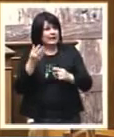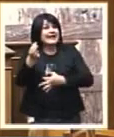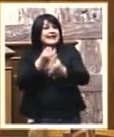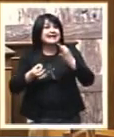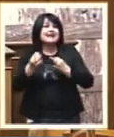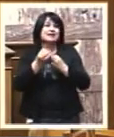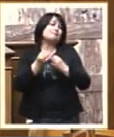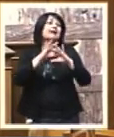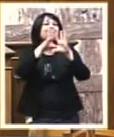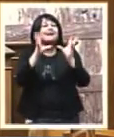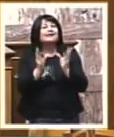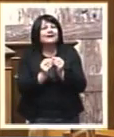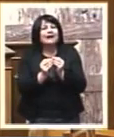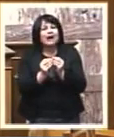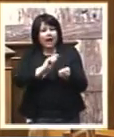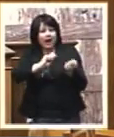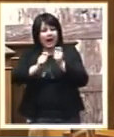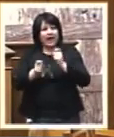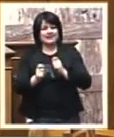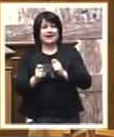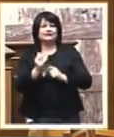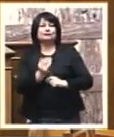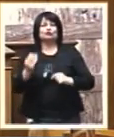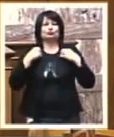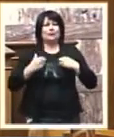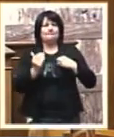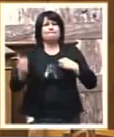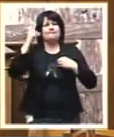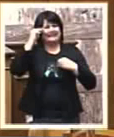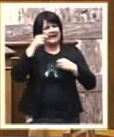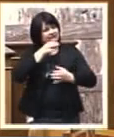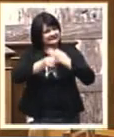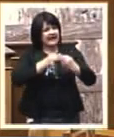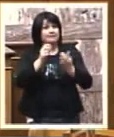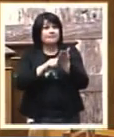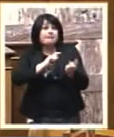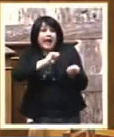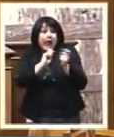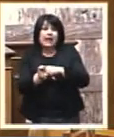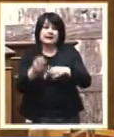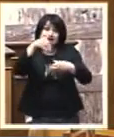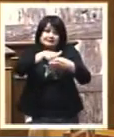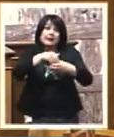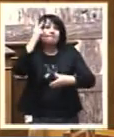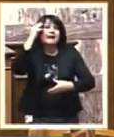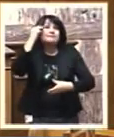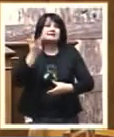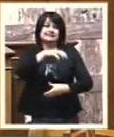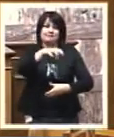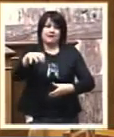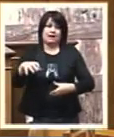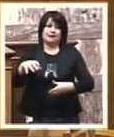περιέγραψε τις γενικές γραμμές της Σύνοδο Πριτάνεων για τις αλλαγές που πρέπει να γίνουν. Πρέπει να δημιουργήσουμε